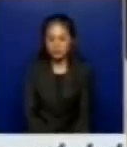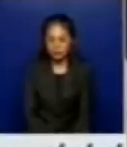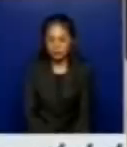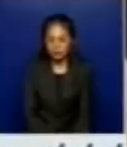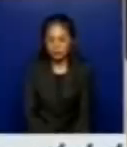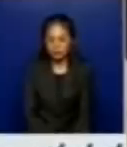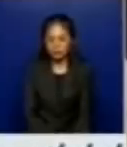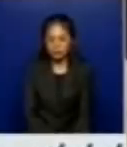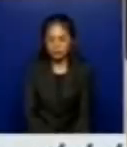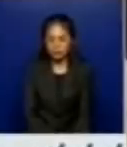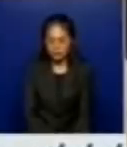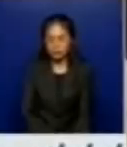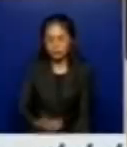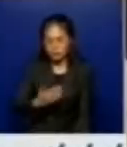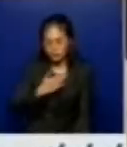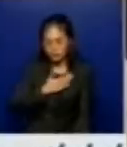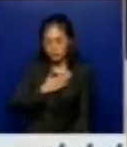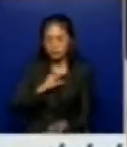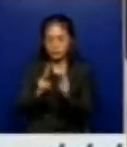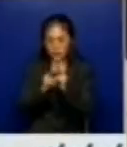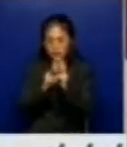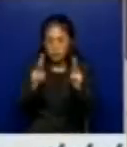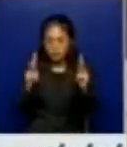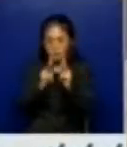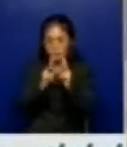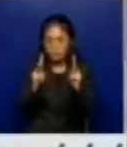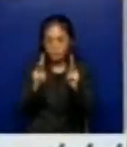านประธานครับผมวรวัฒน์ในฐานะของกรรมธิการ